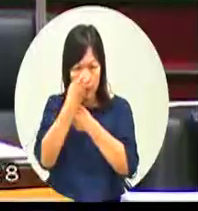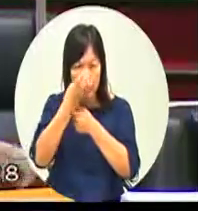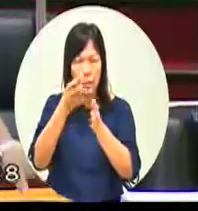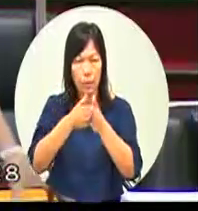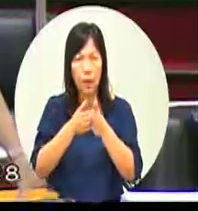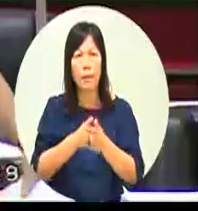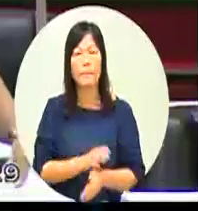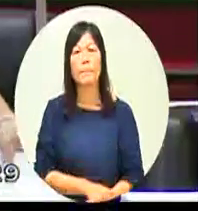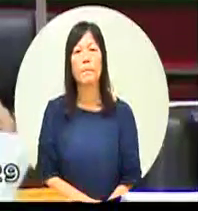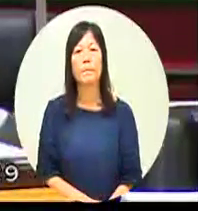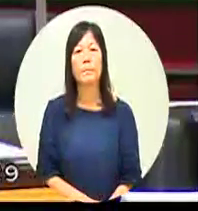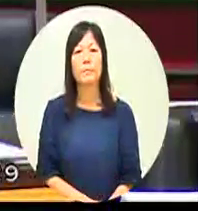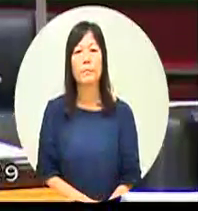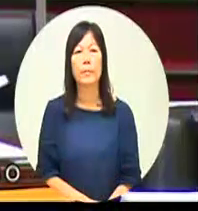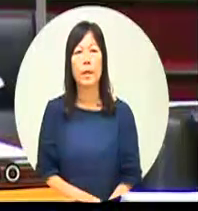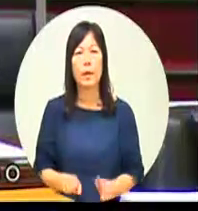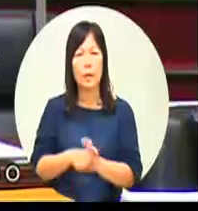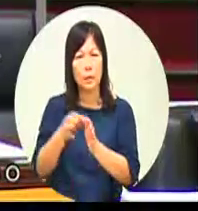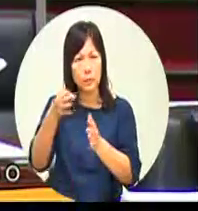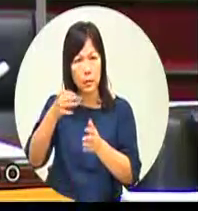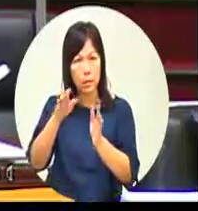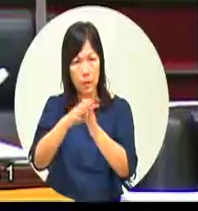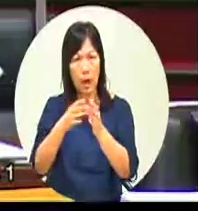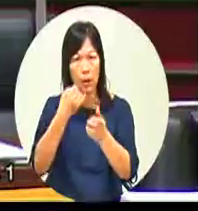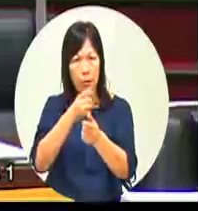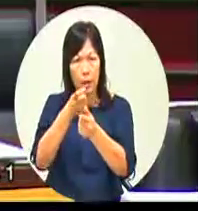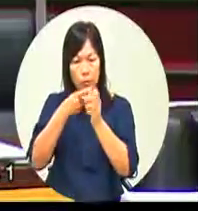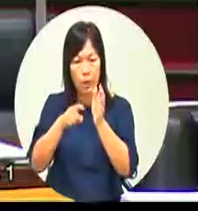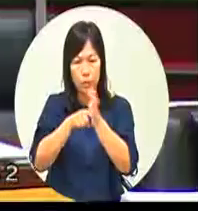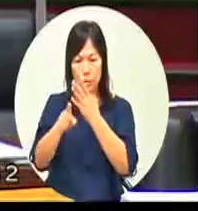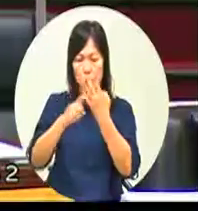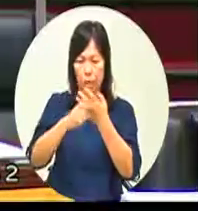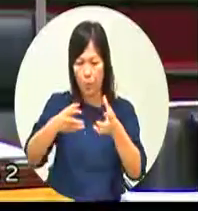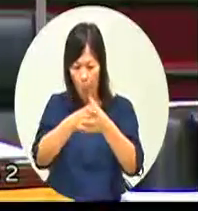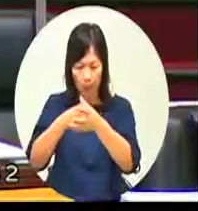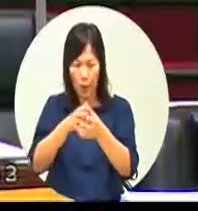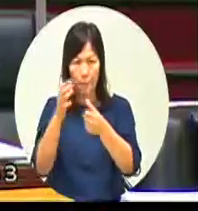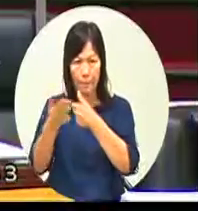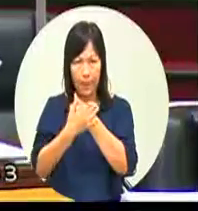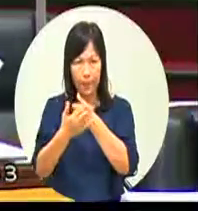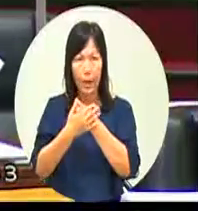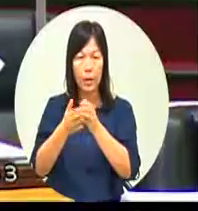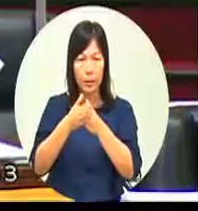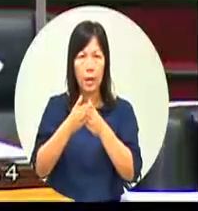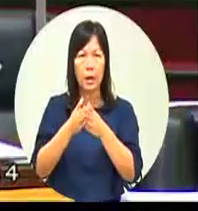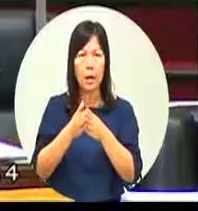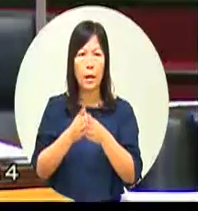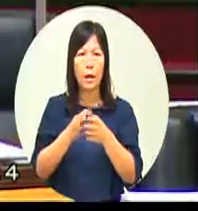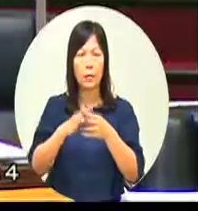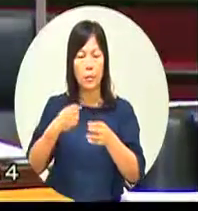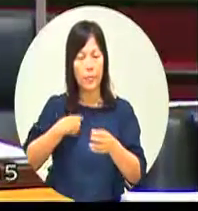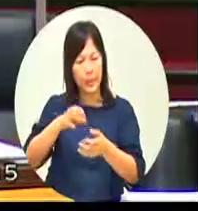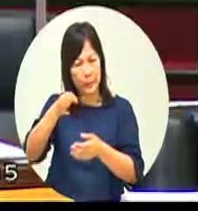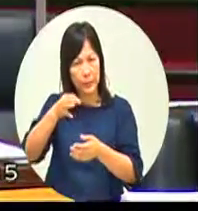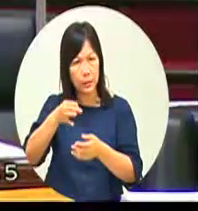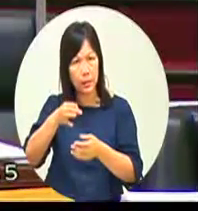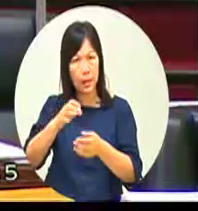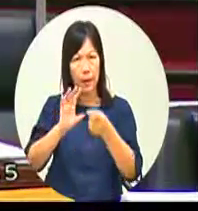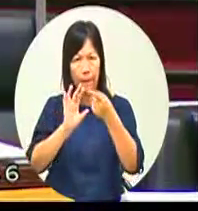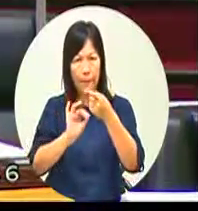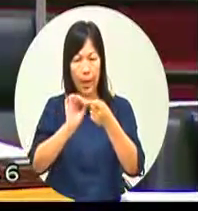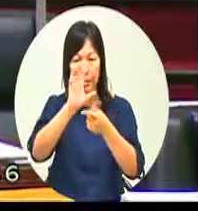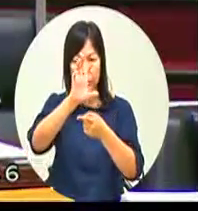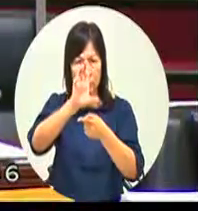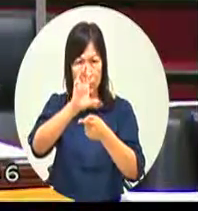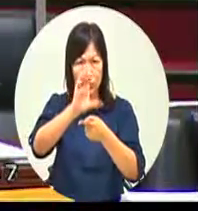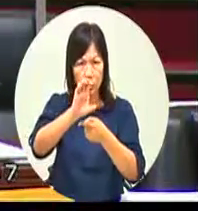啊，审预算我们要引进专业团体来协助我们审预算，啊，其实我们的预算哦，